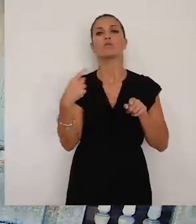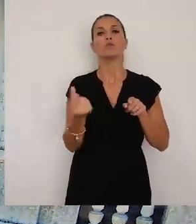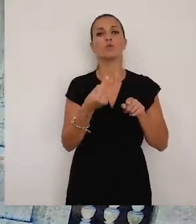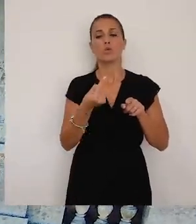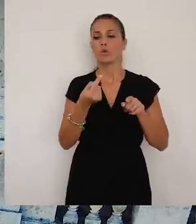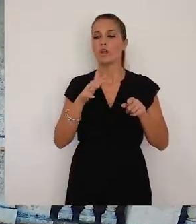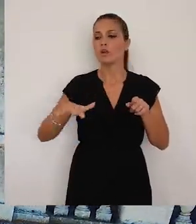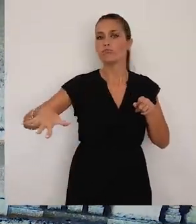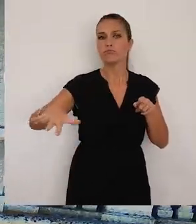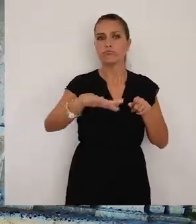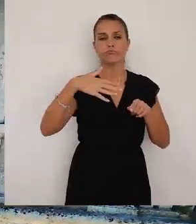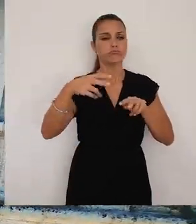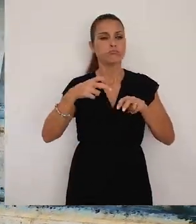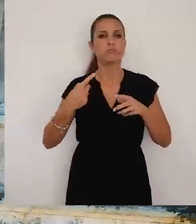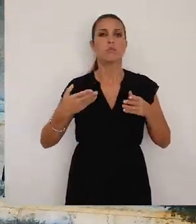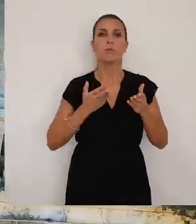rurali della zona.